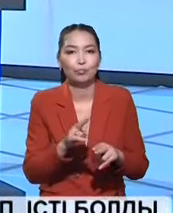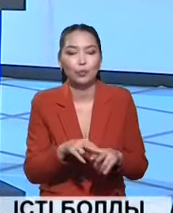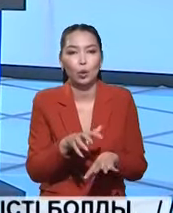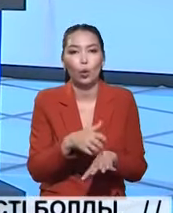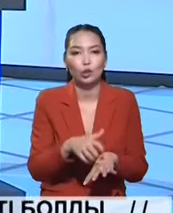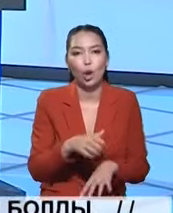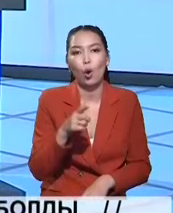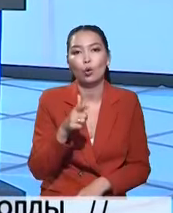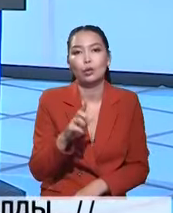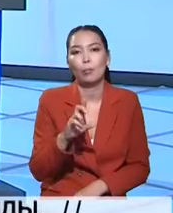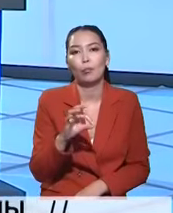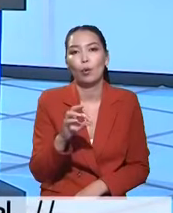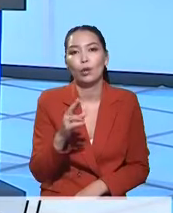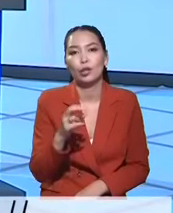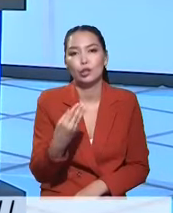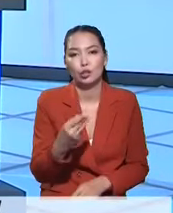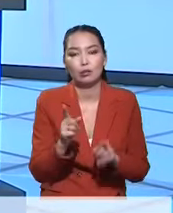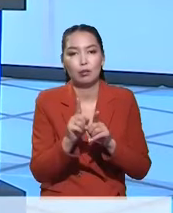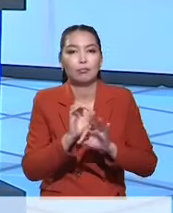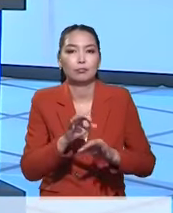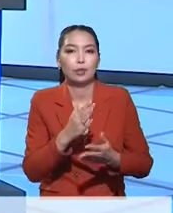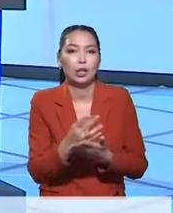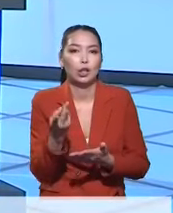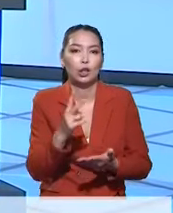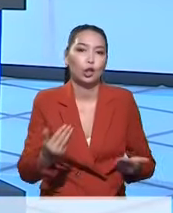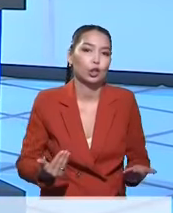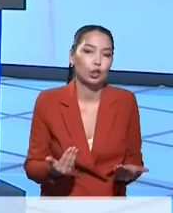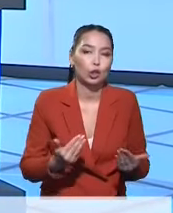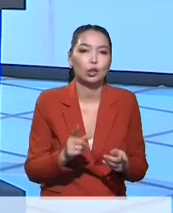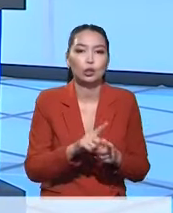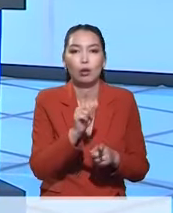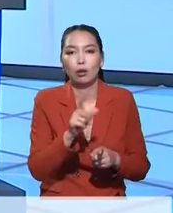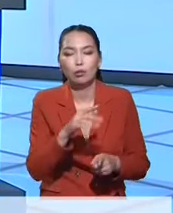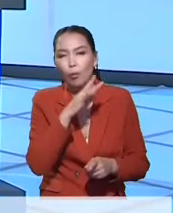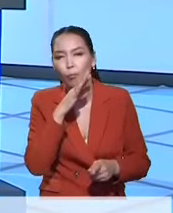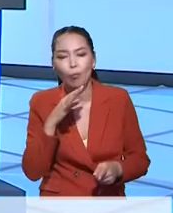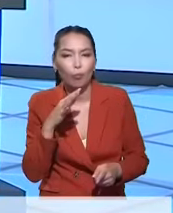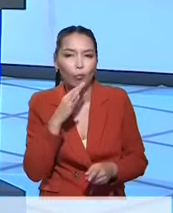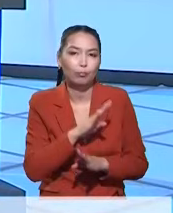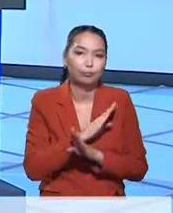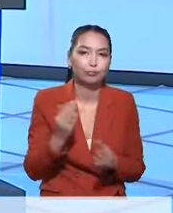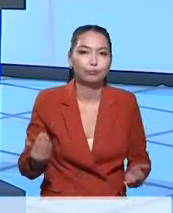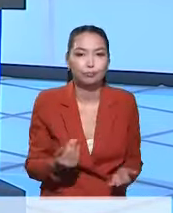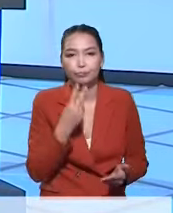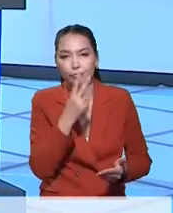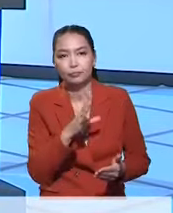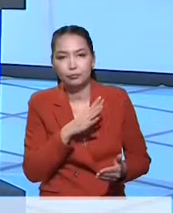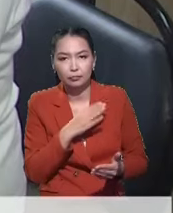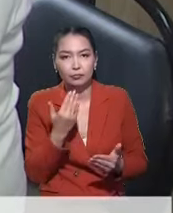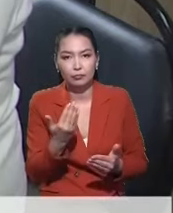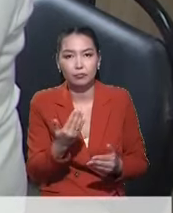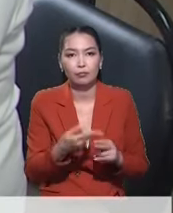Гүлназ Бөкеш осындай ой түйіпті. Ол екі дүниенің арпалысына түскен жанды талай көрді, өшкен үмітті қайта жандырды.